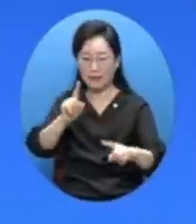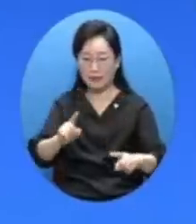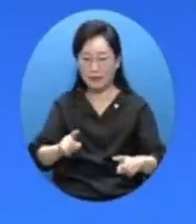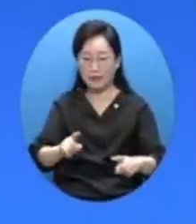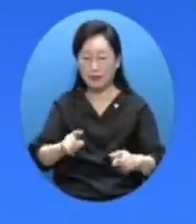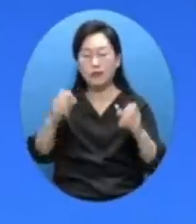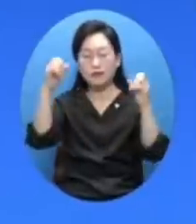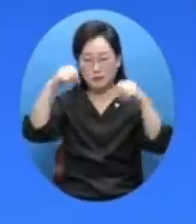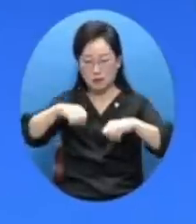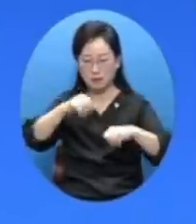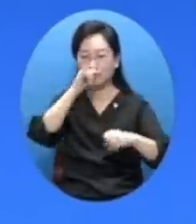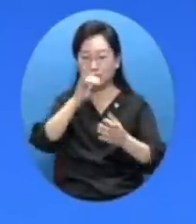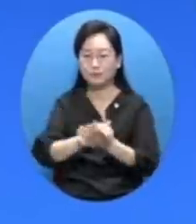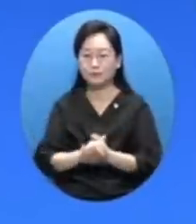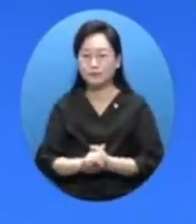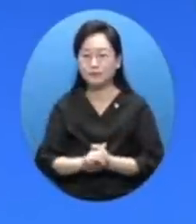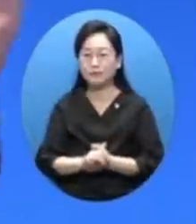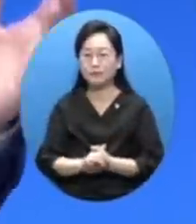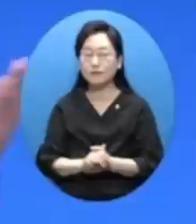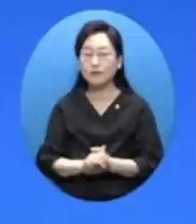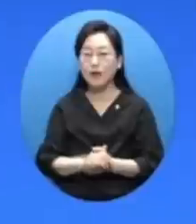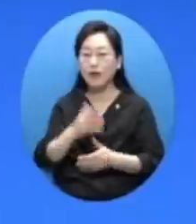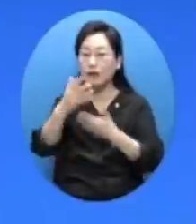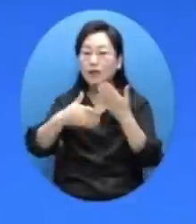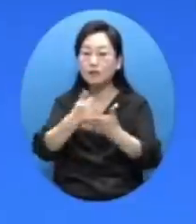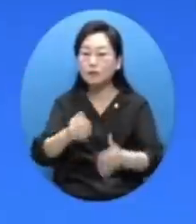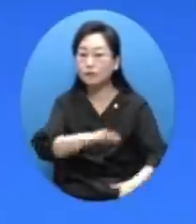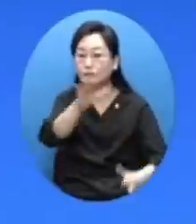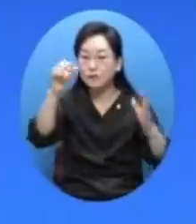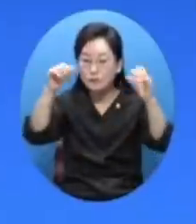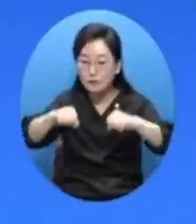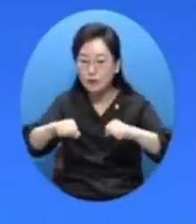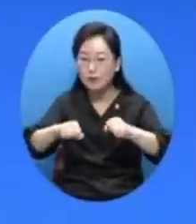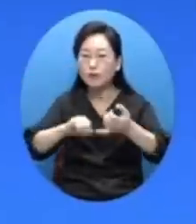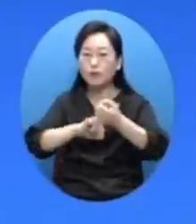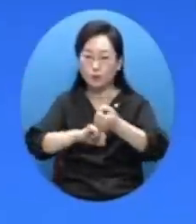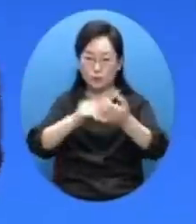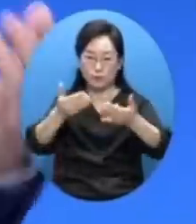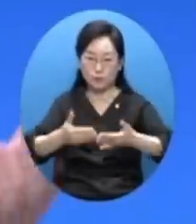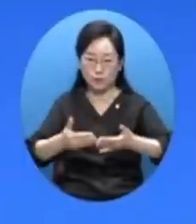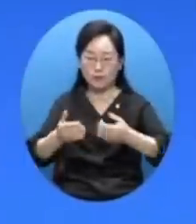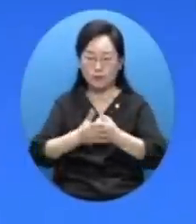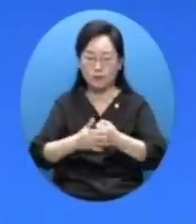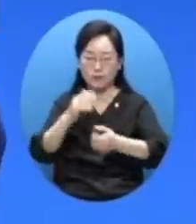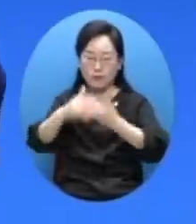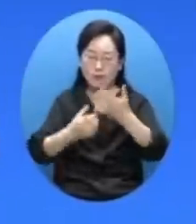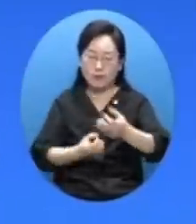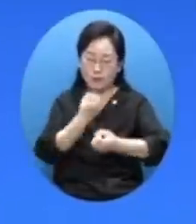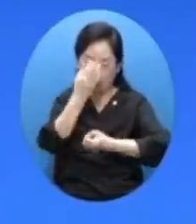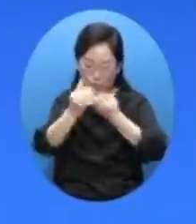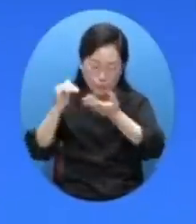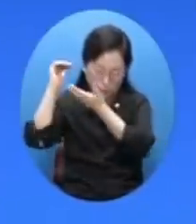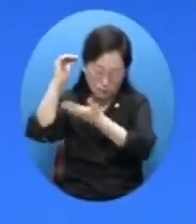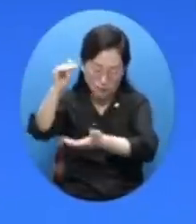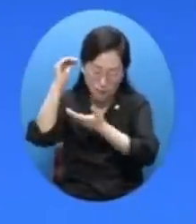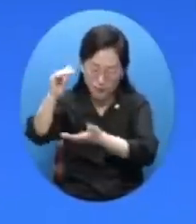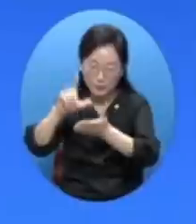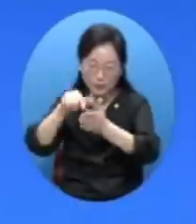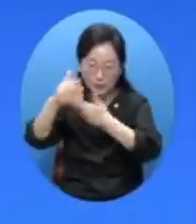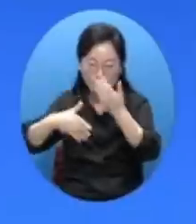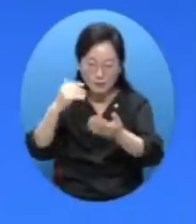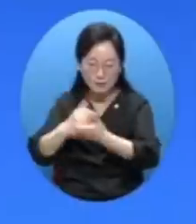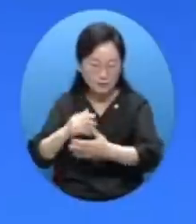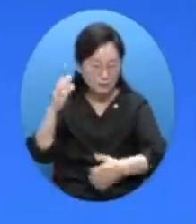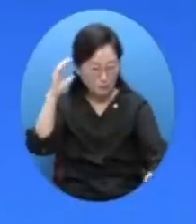하는 응답이 올 때도 있습니다 어떡하든 하나님께서 우리 응답을 주시는데 하나님께 마음을 더 기도할 때 하나님의 우리 기도를 들으시는